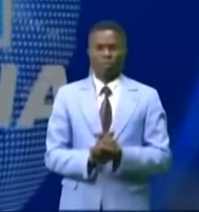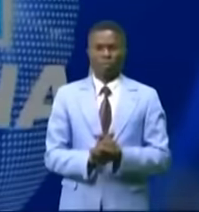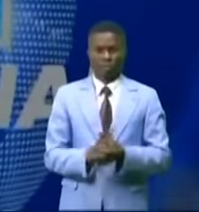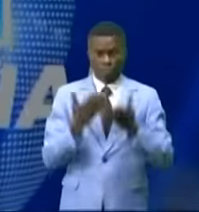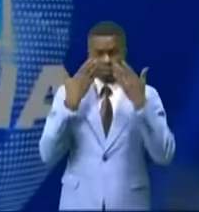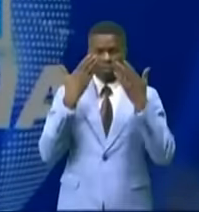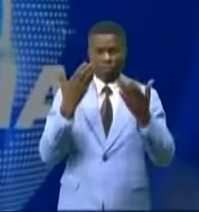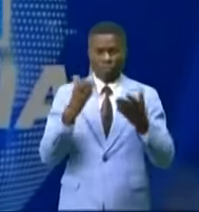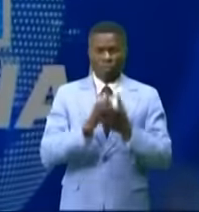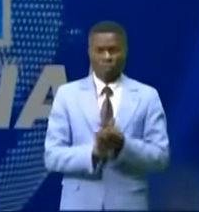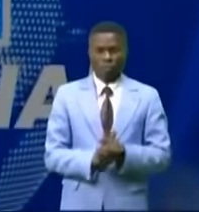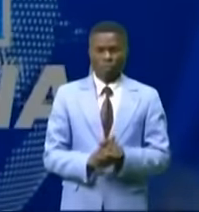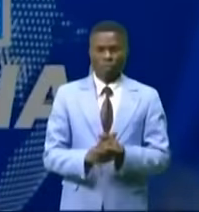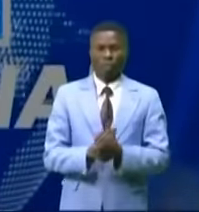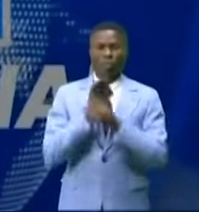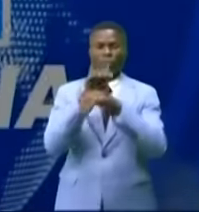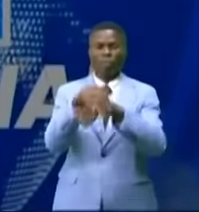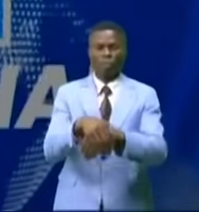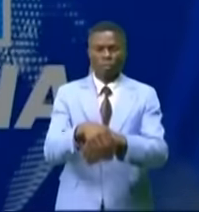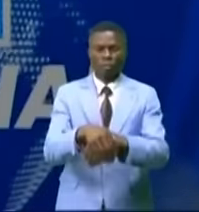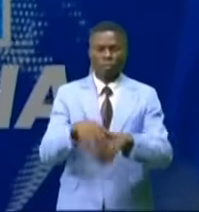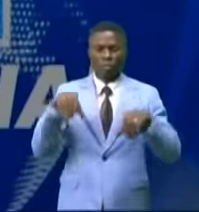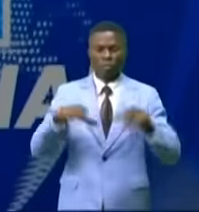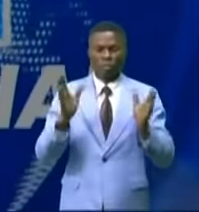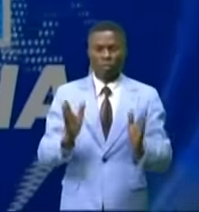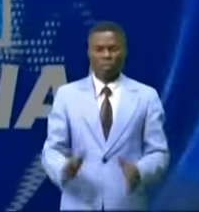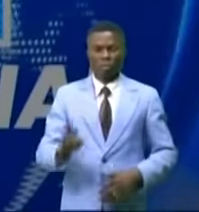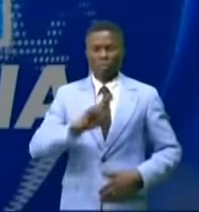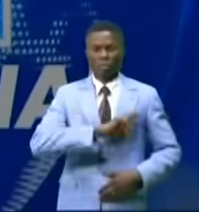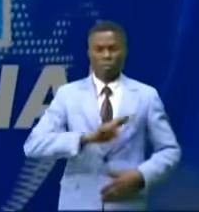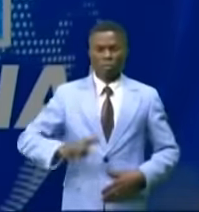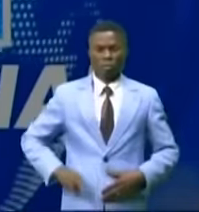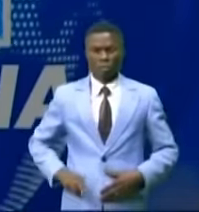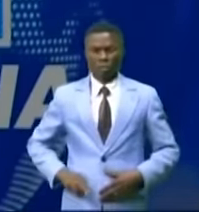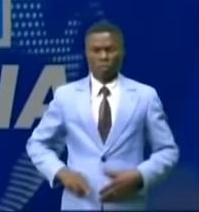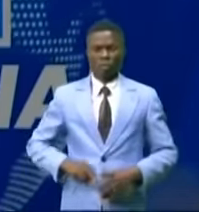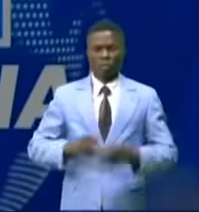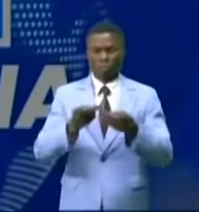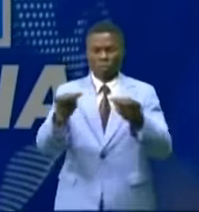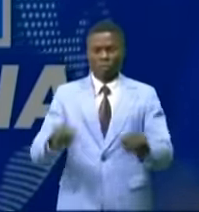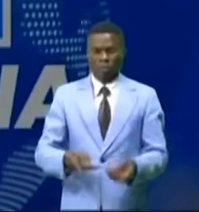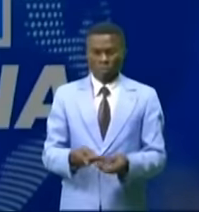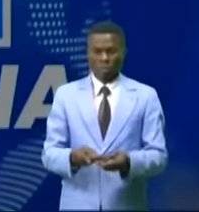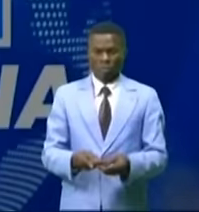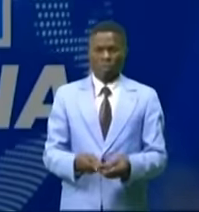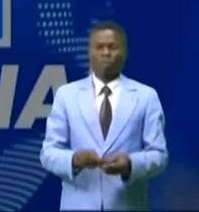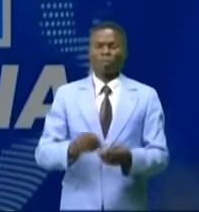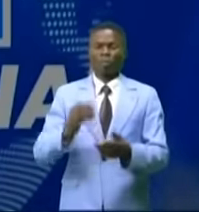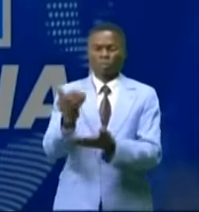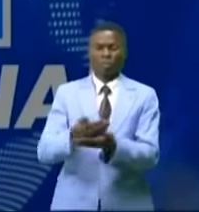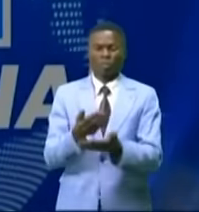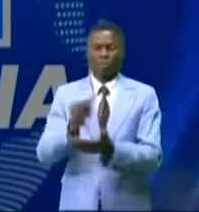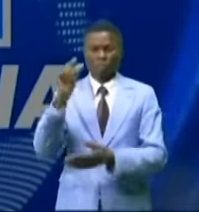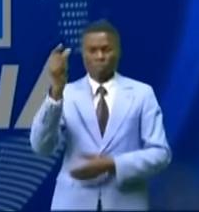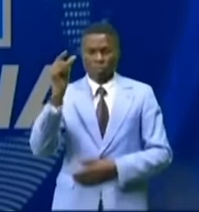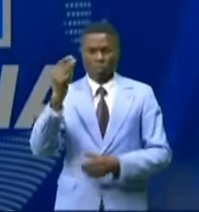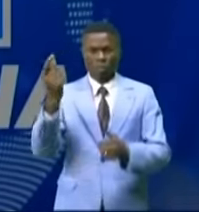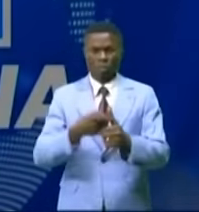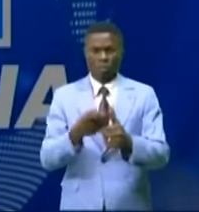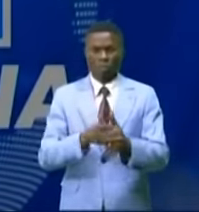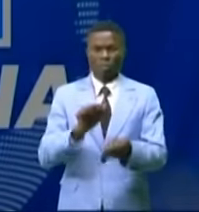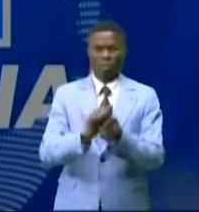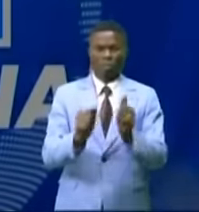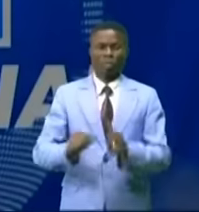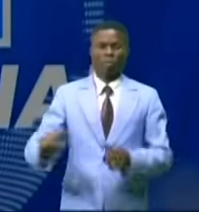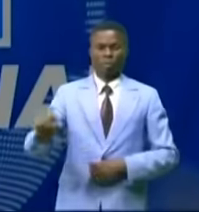Voilà. La participation des Congolais de la RDC à la chaîne d'exploitation de ressources minières en passant par le secteur de